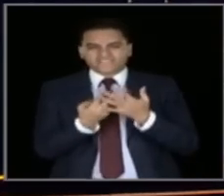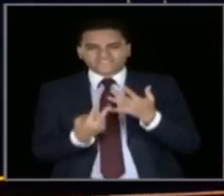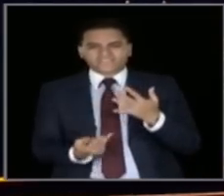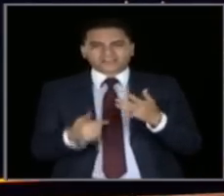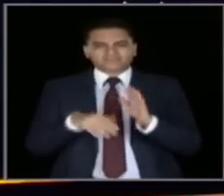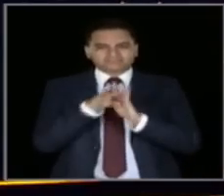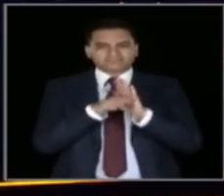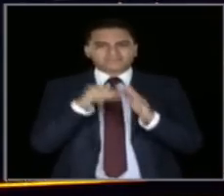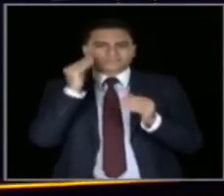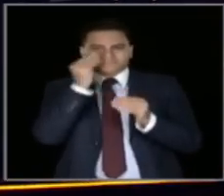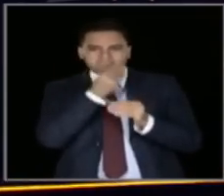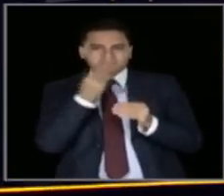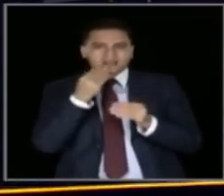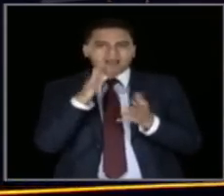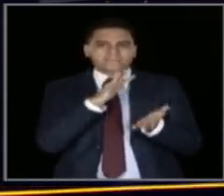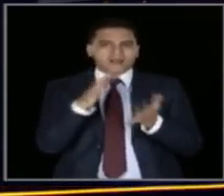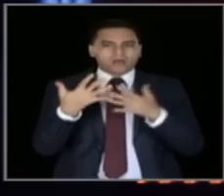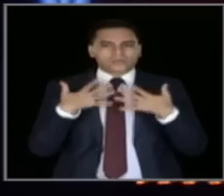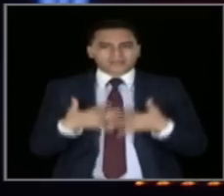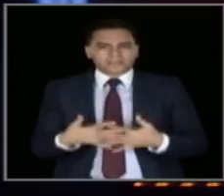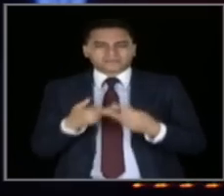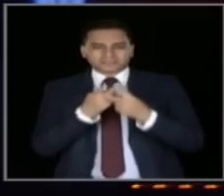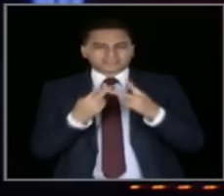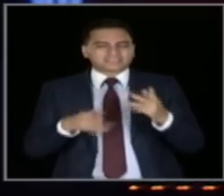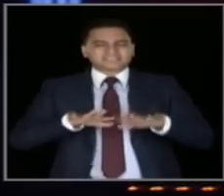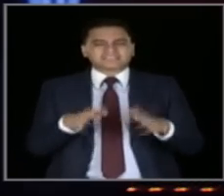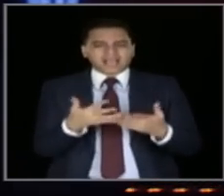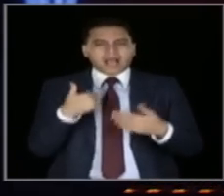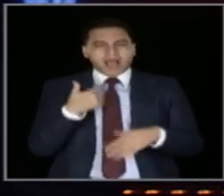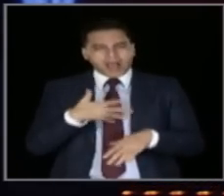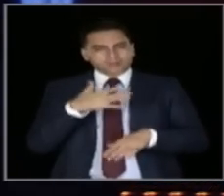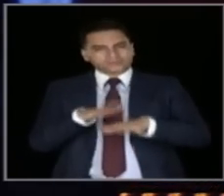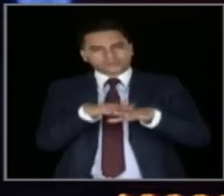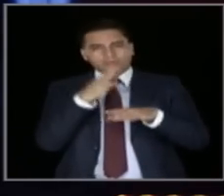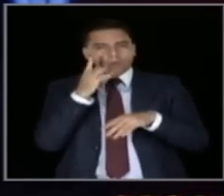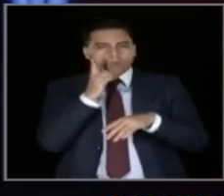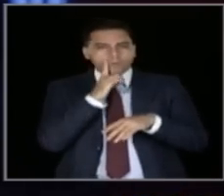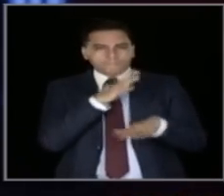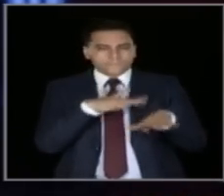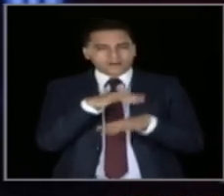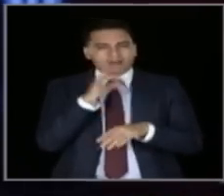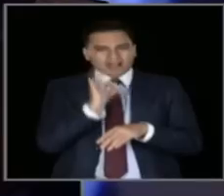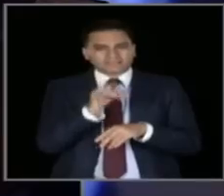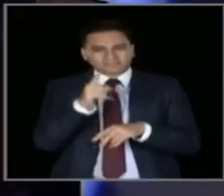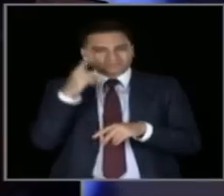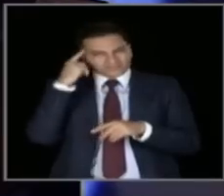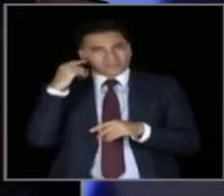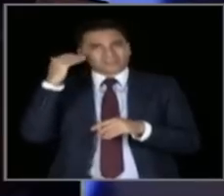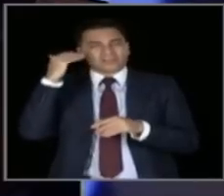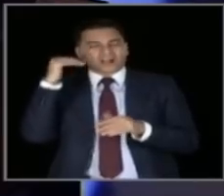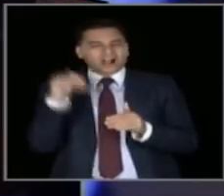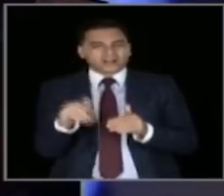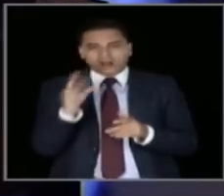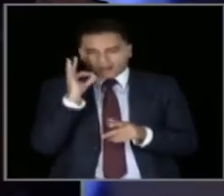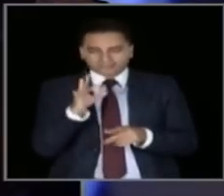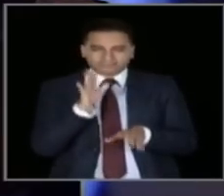او تعمل ميك اب او تعمل شعرها، كل الحاجات دي. عايزه اقول للامهات ما تخلوش عندكم سقف للطموح.